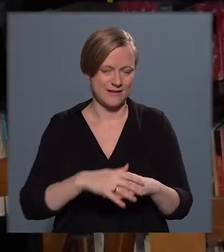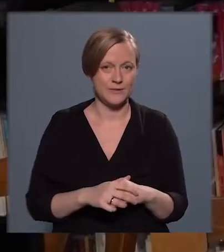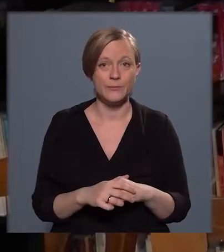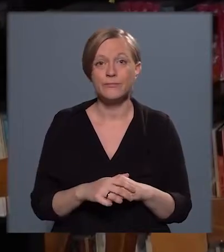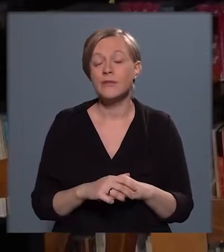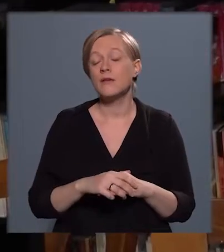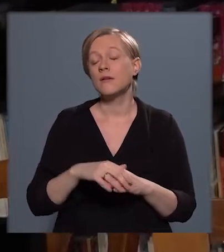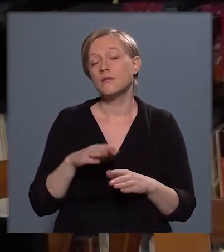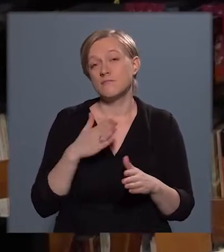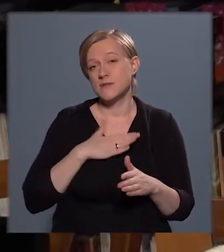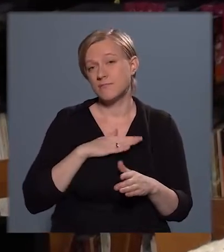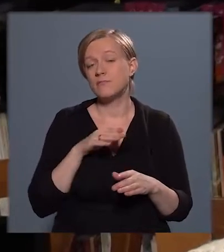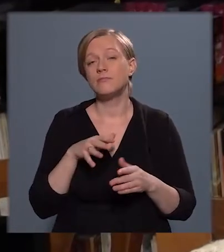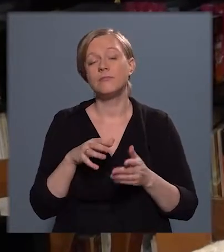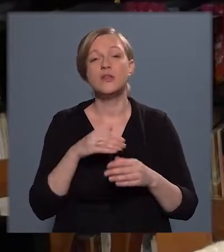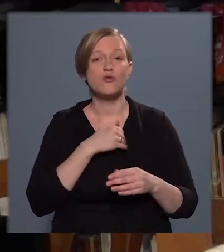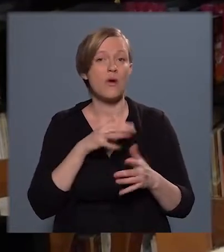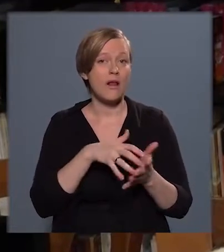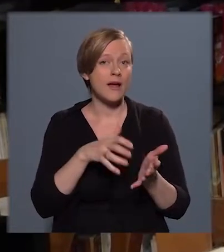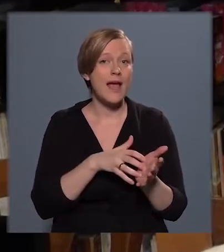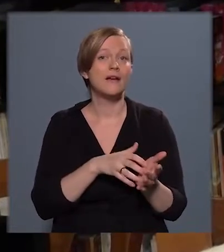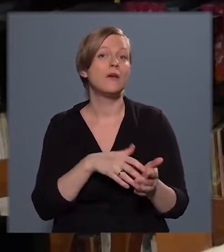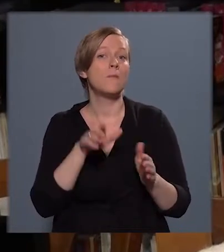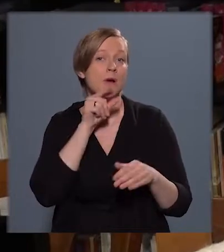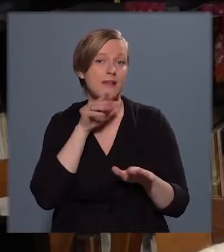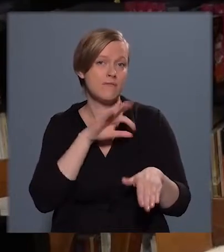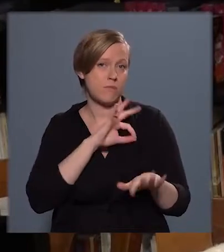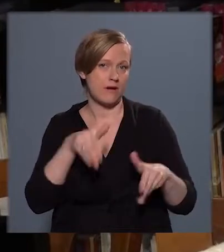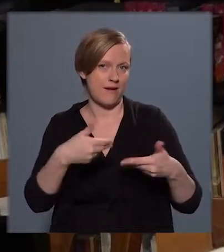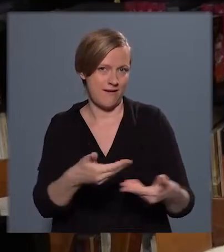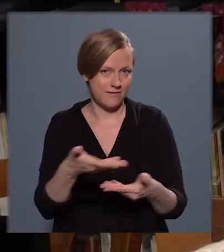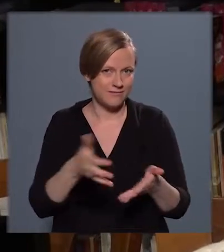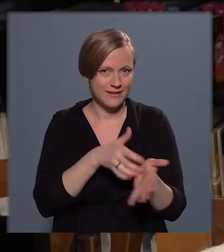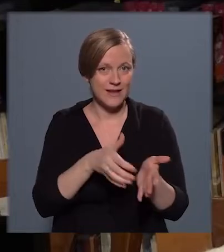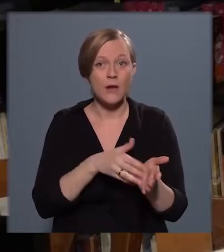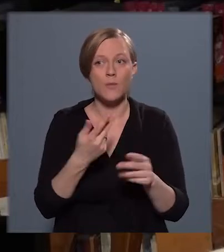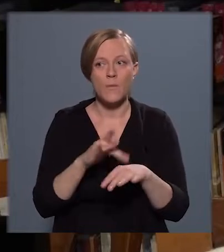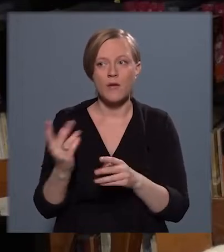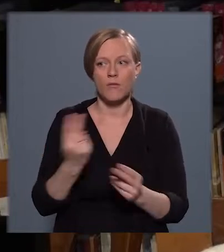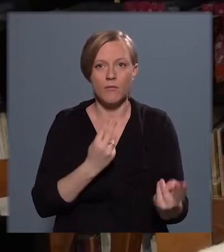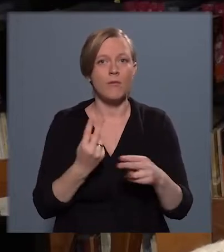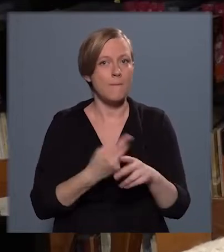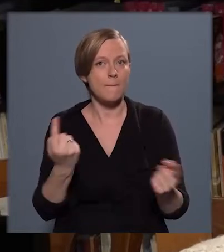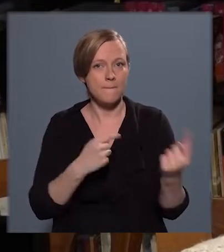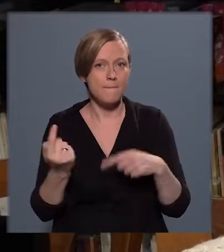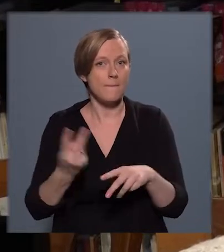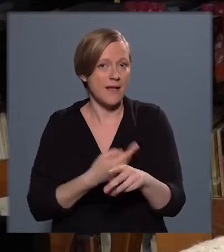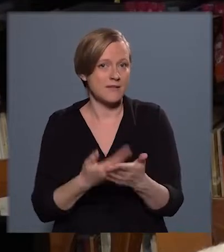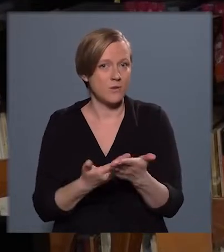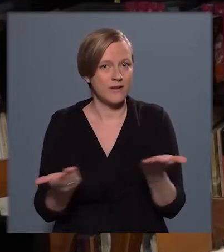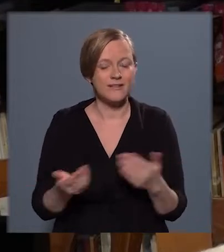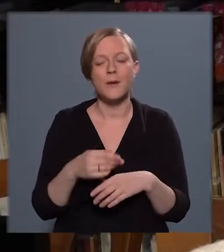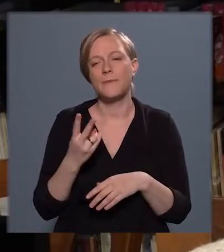kerté akarjuk alakítani az iskola előkertjét. Ennek érdekében először megpróbáljuk ide szoktatni a madarakat. Természetesen ez az kell, hogy a